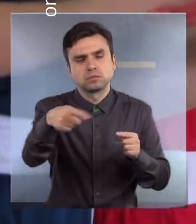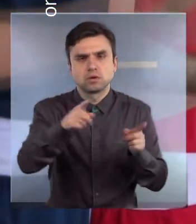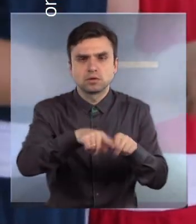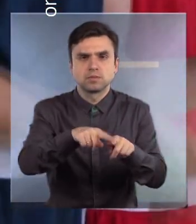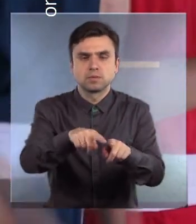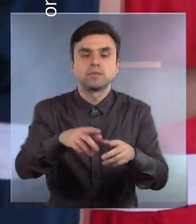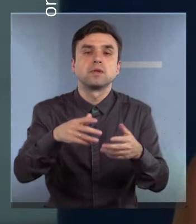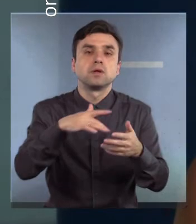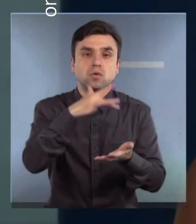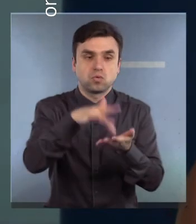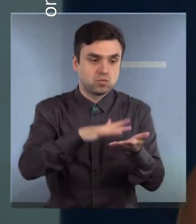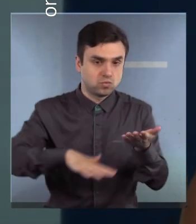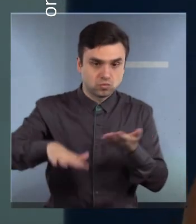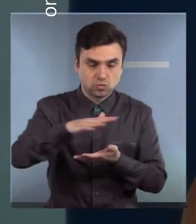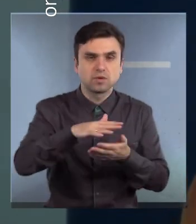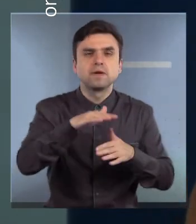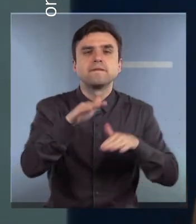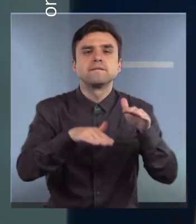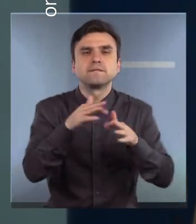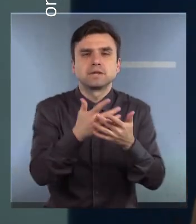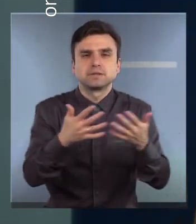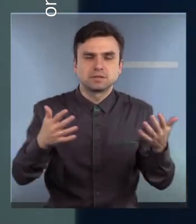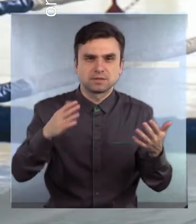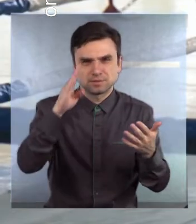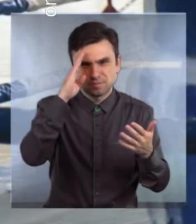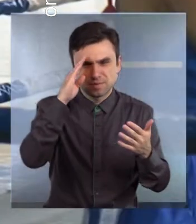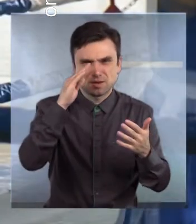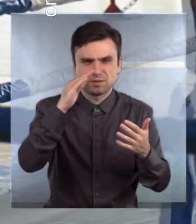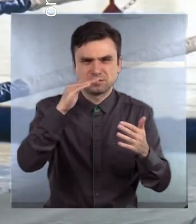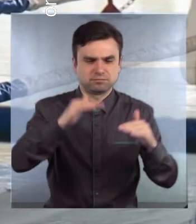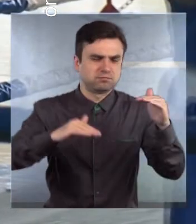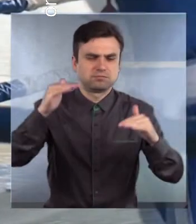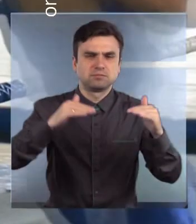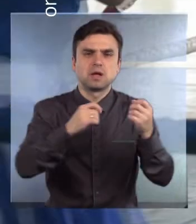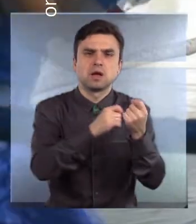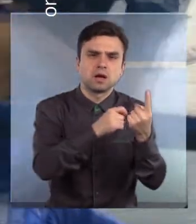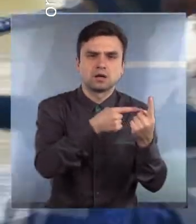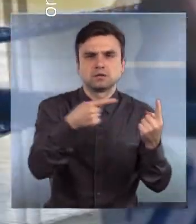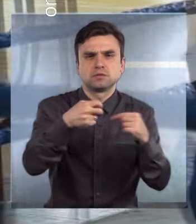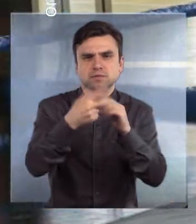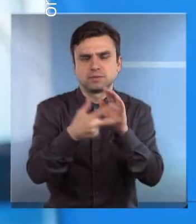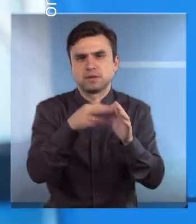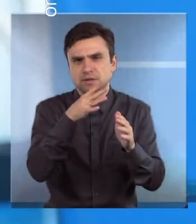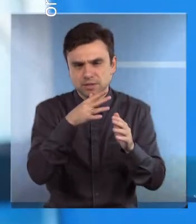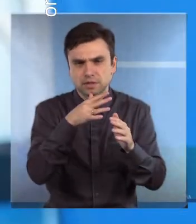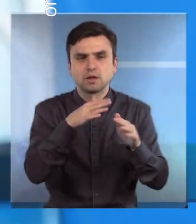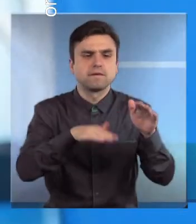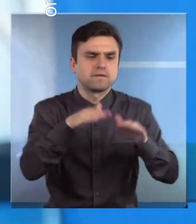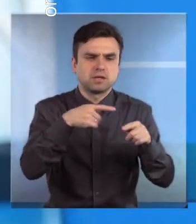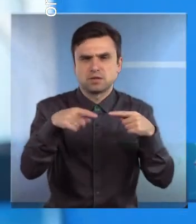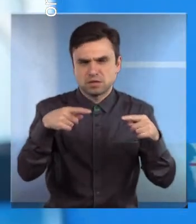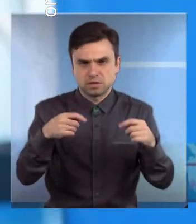взяли 36 боксерів віком від 11 до 18 років. Цей турнір став підготовкою до обласних змагань. Ми